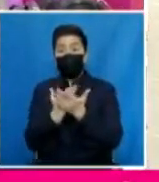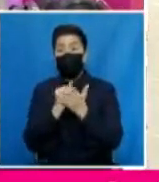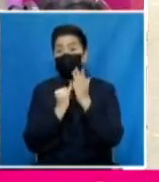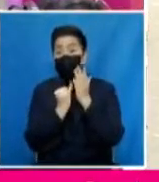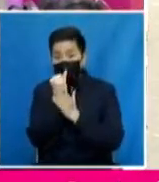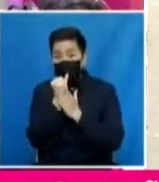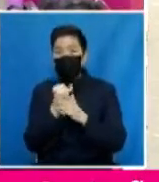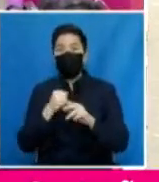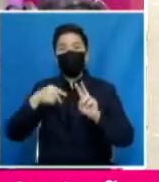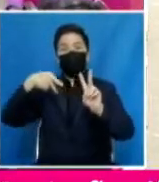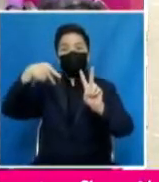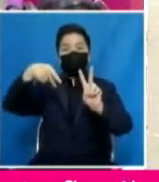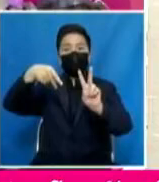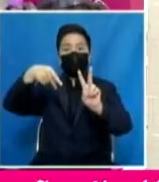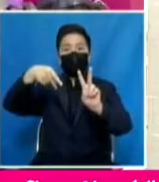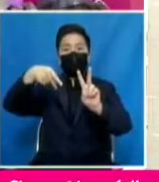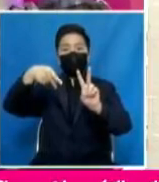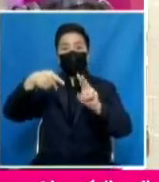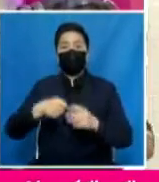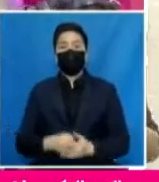ท